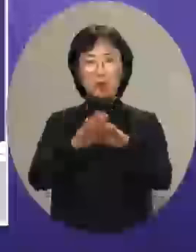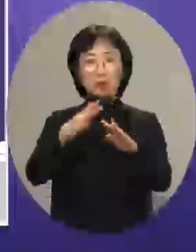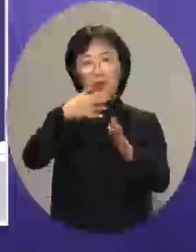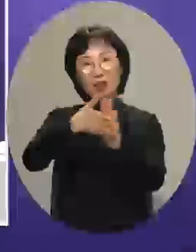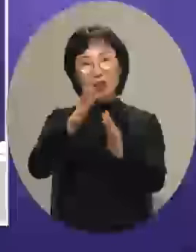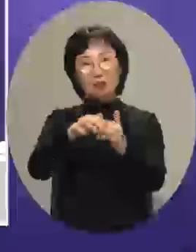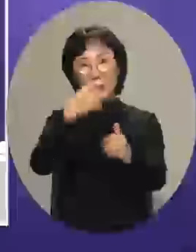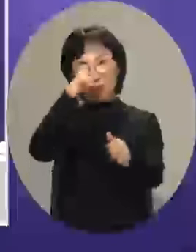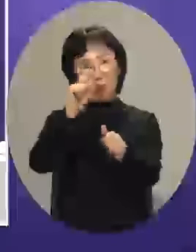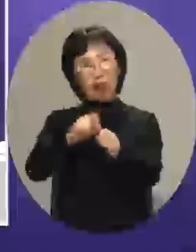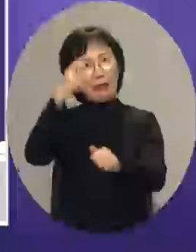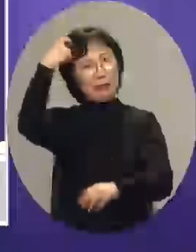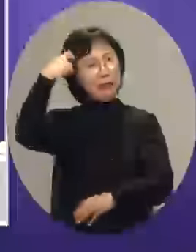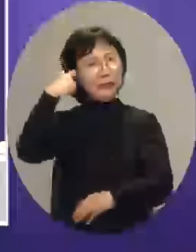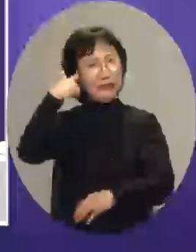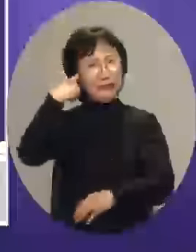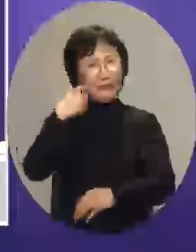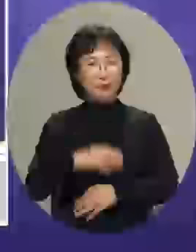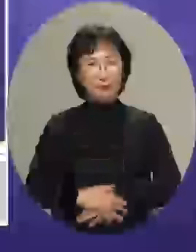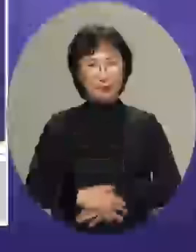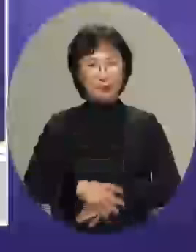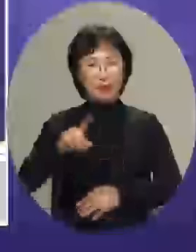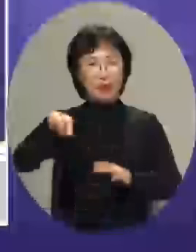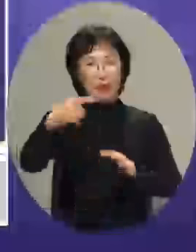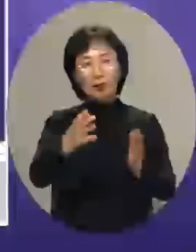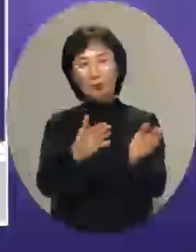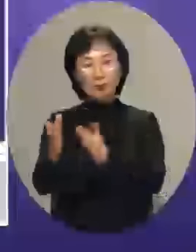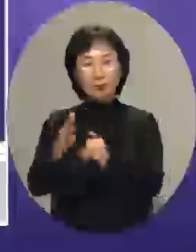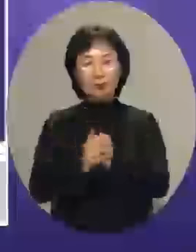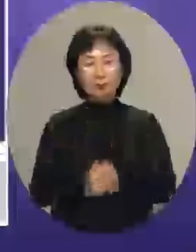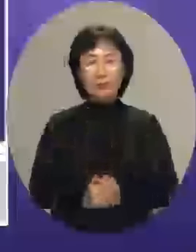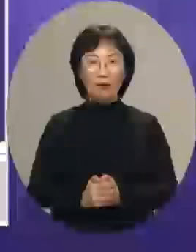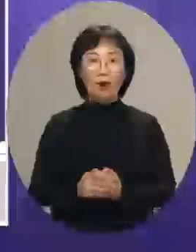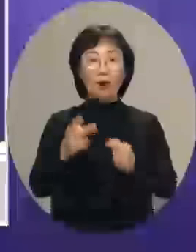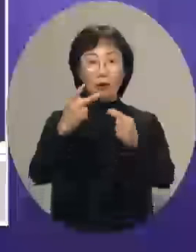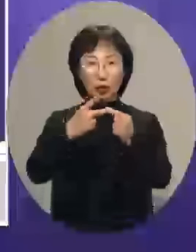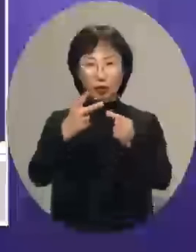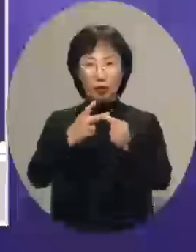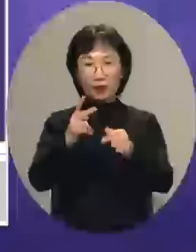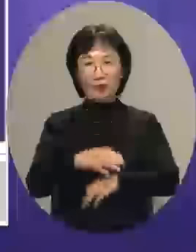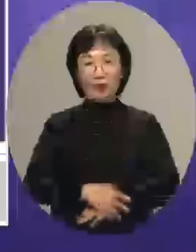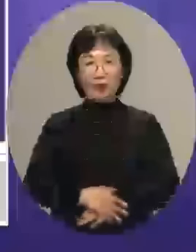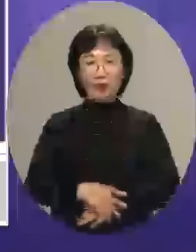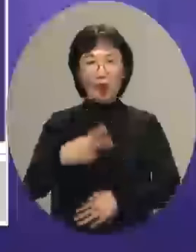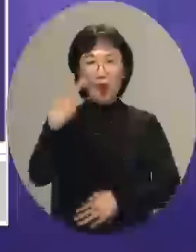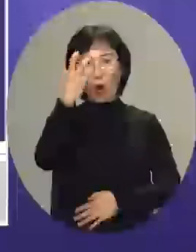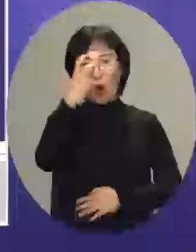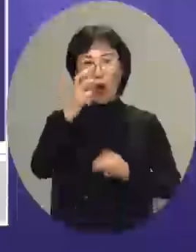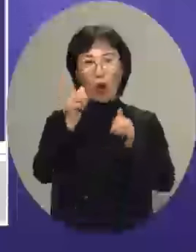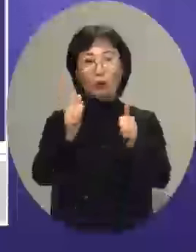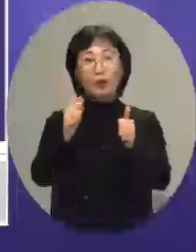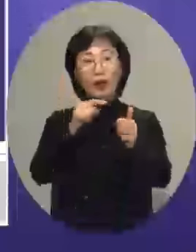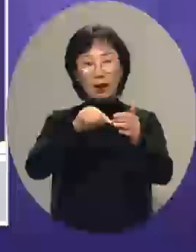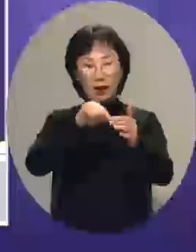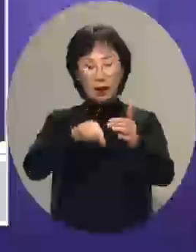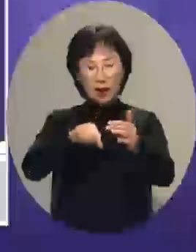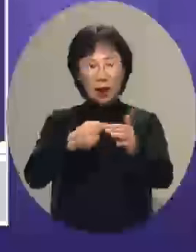거다. 저는 이렇게 생각이 듭니다. 다음 질문 또 드리겠습니다. 두 번째는 검찰 내부